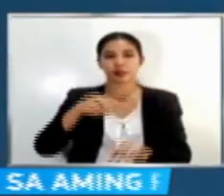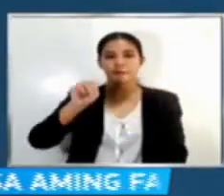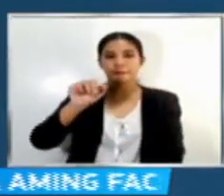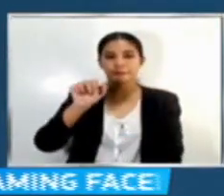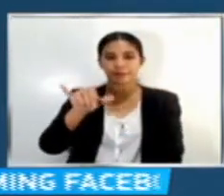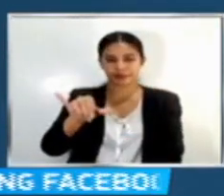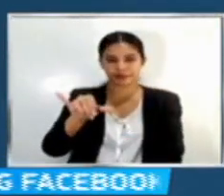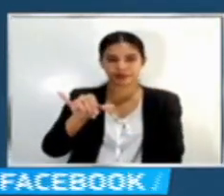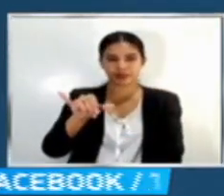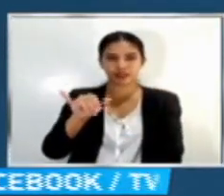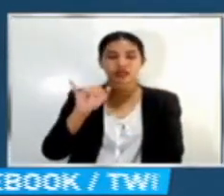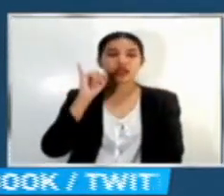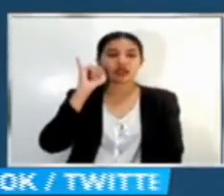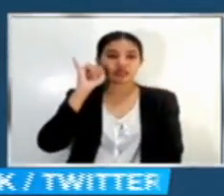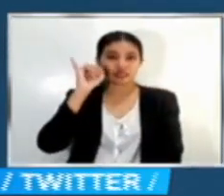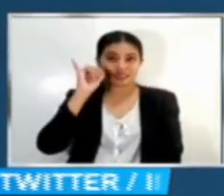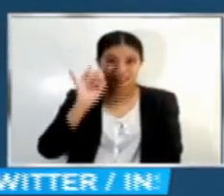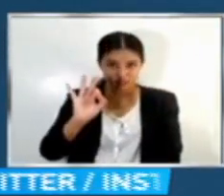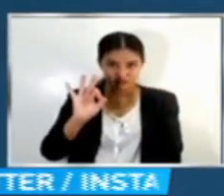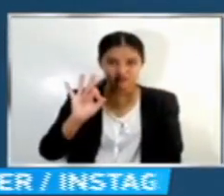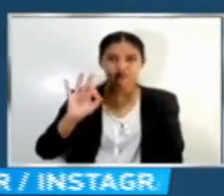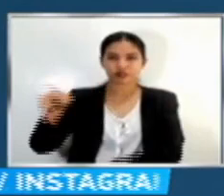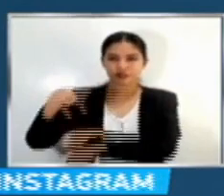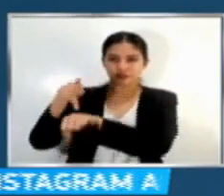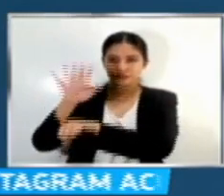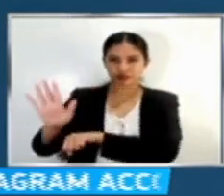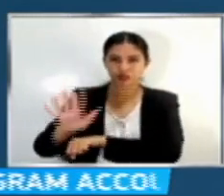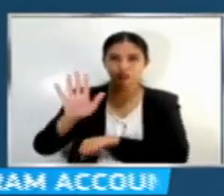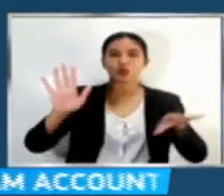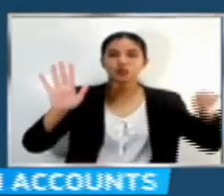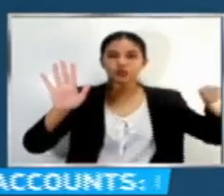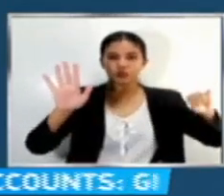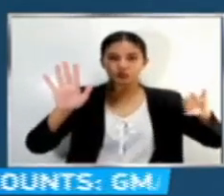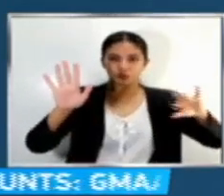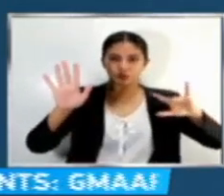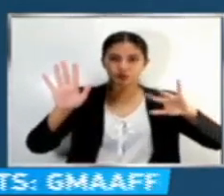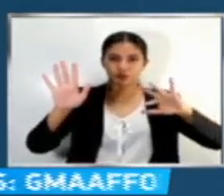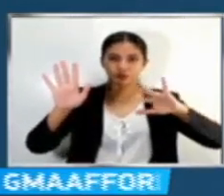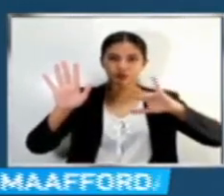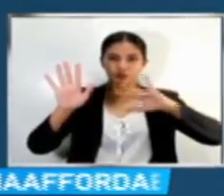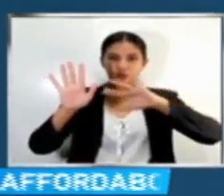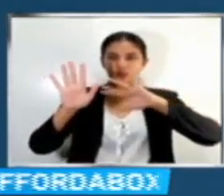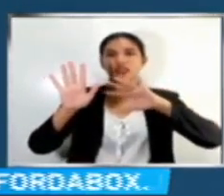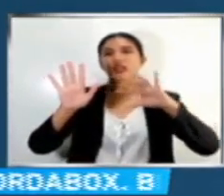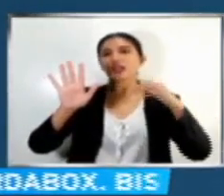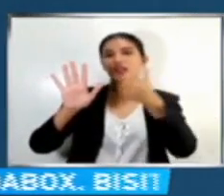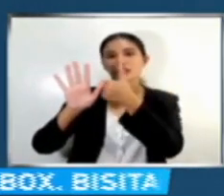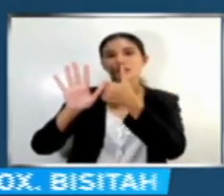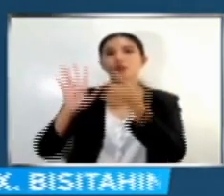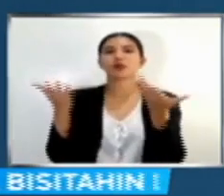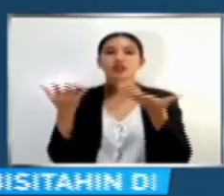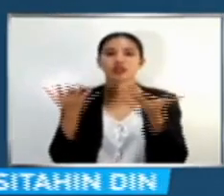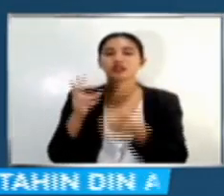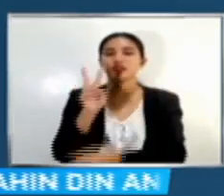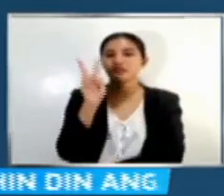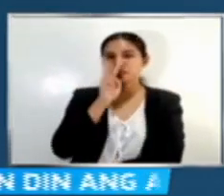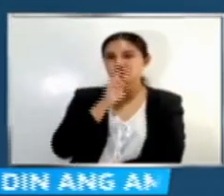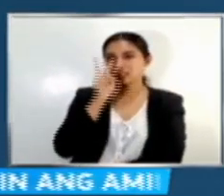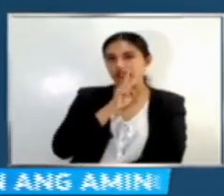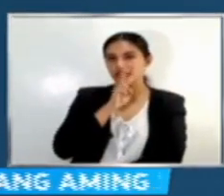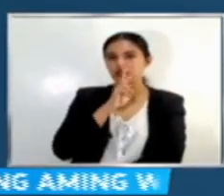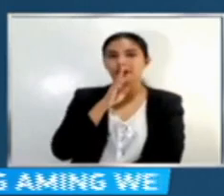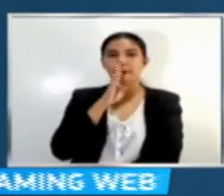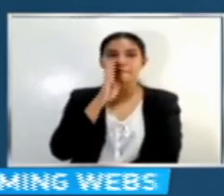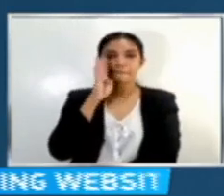lilihis, lalapit po ito at maaaring tumama sa Eastern Visayas o Bicol Region base po sa average cyclone track ng